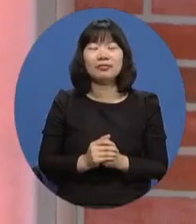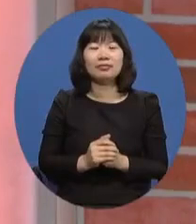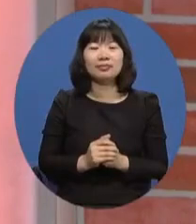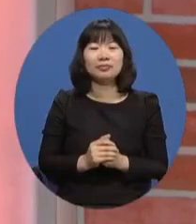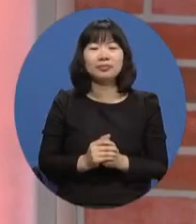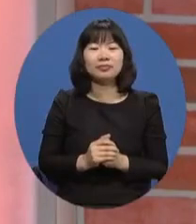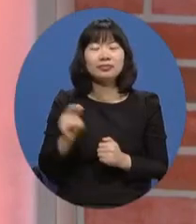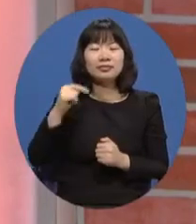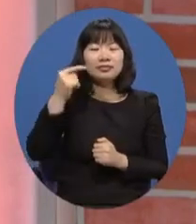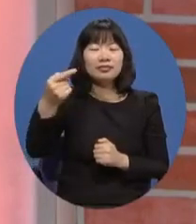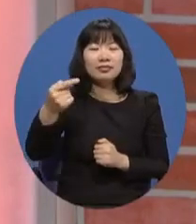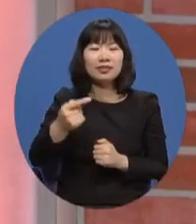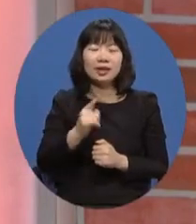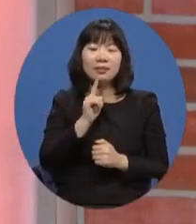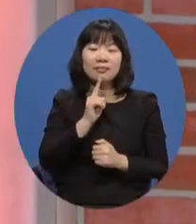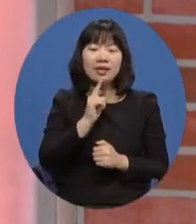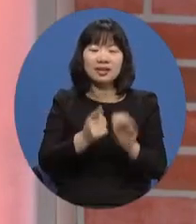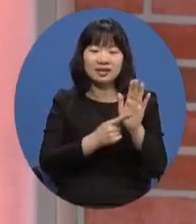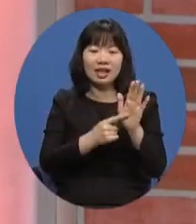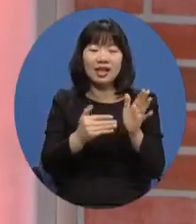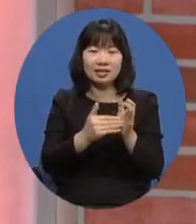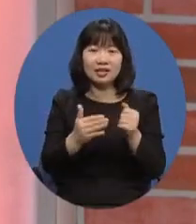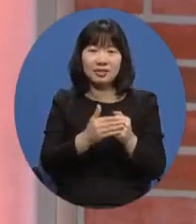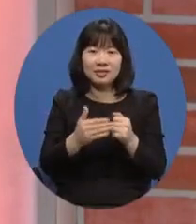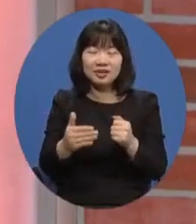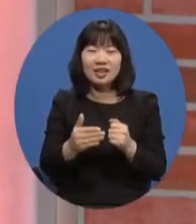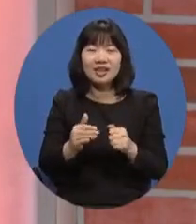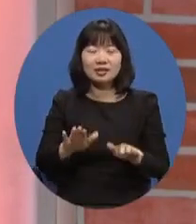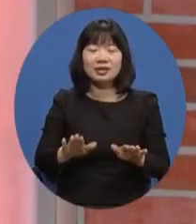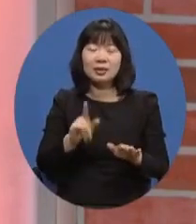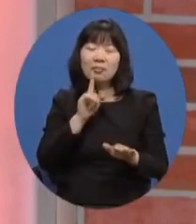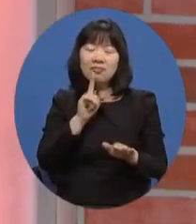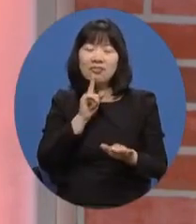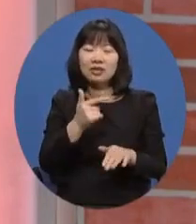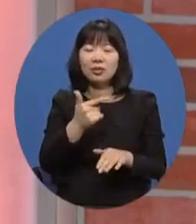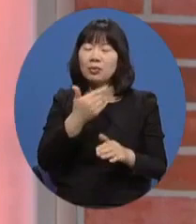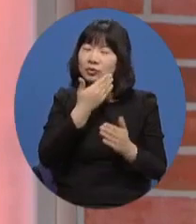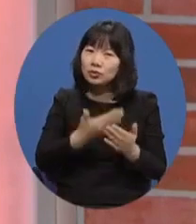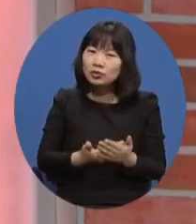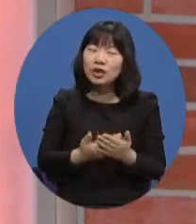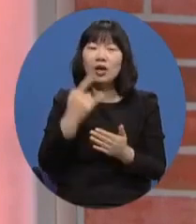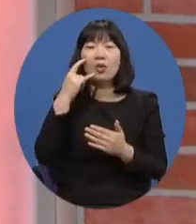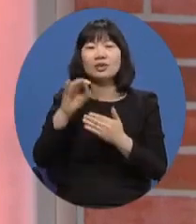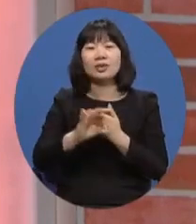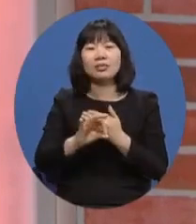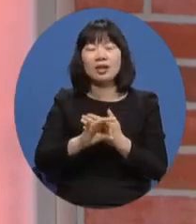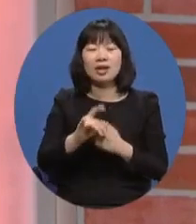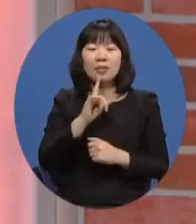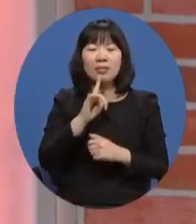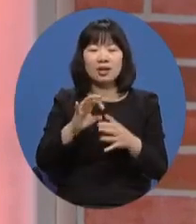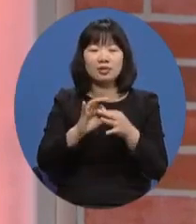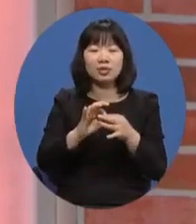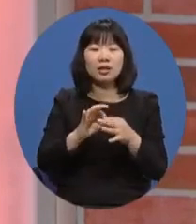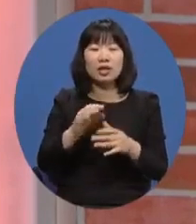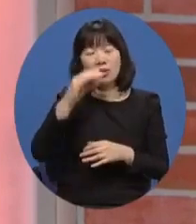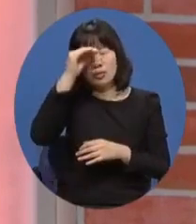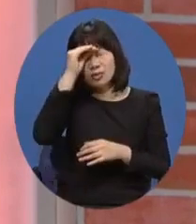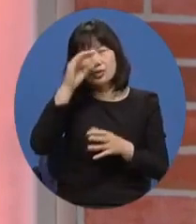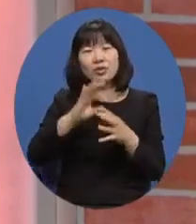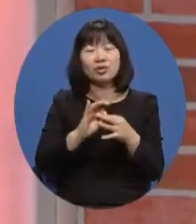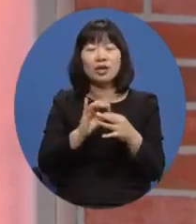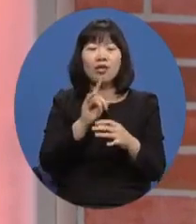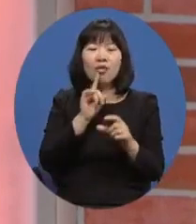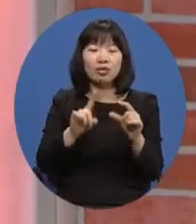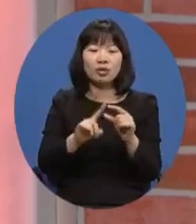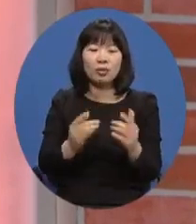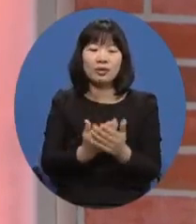됩니다. 그다음에 이제 이 말이 나왔으니까 말씀드리는 건데 이 말은 굉장히 중요합니다. 왜냐하면 말을 통해서 모방을 통해 아이들이